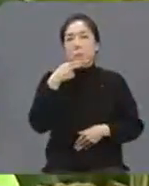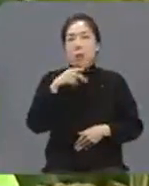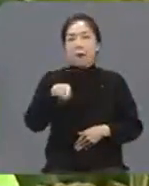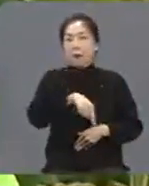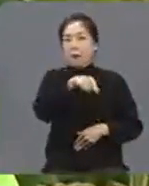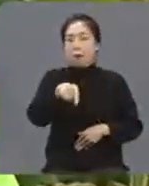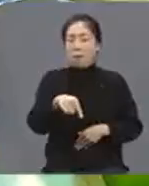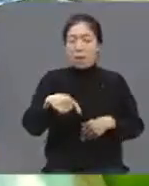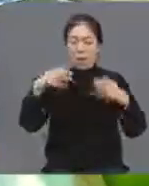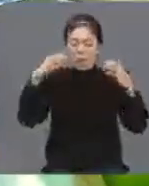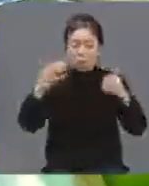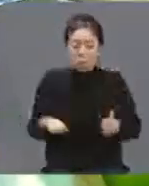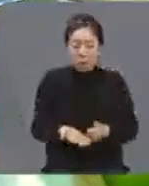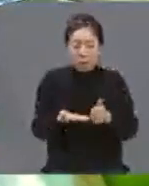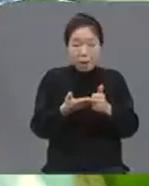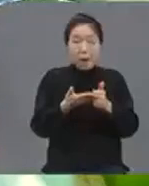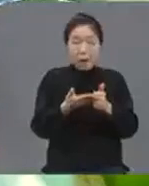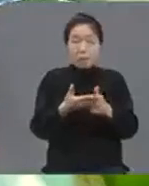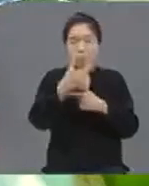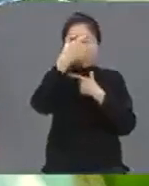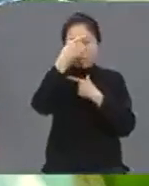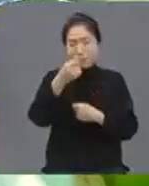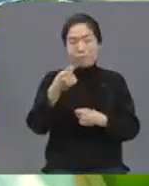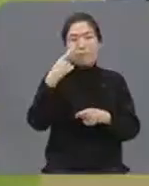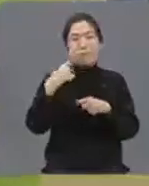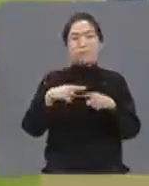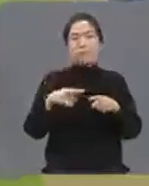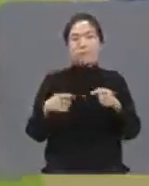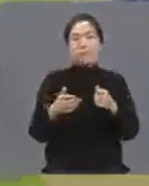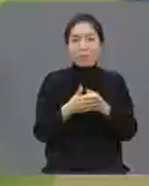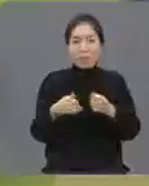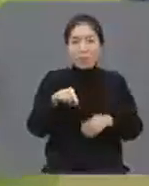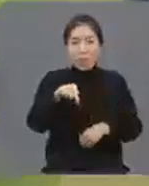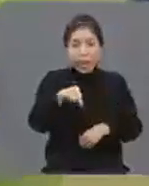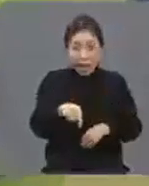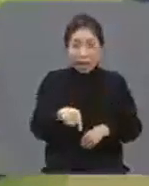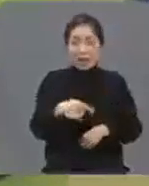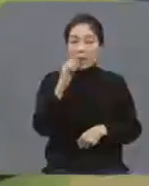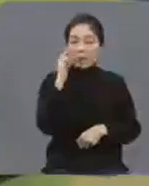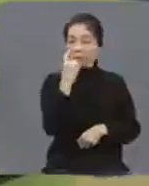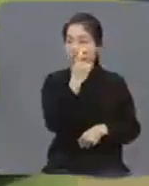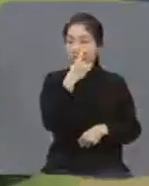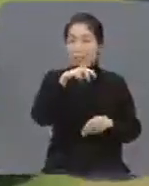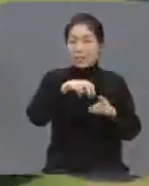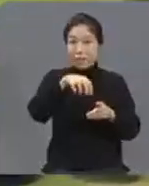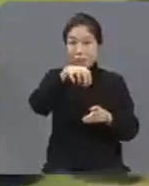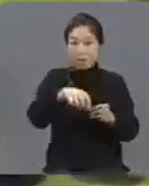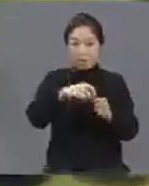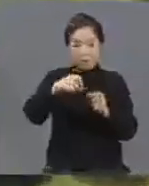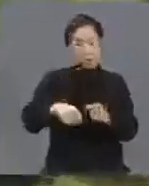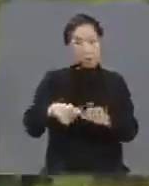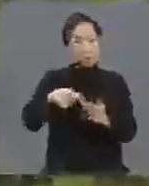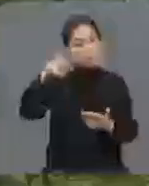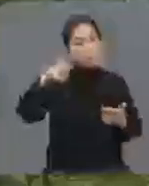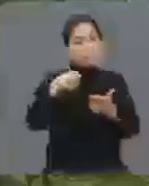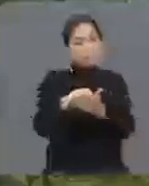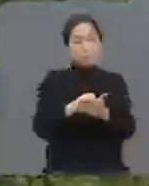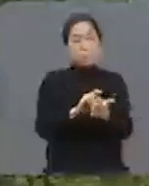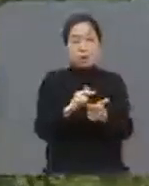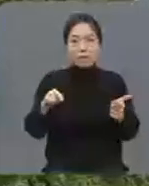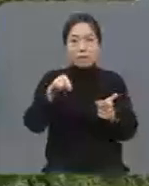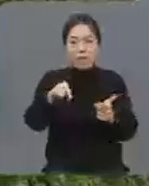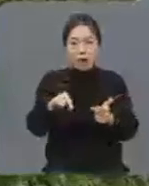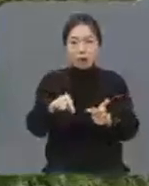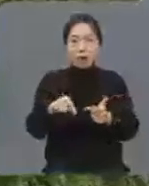있기 때문입니다이 때문에 농촌진흥청 역시 국립 아열대 작물 실증센터 부지를 장성으로 선택하는 등 장성의 아열대